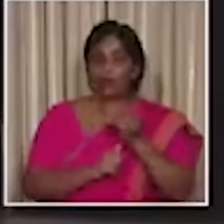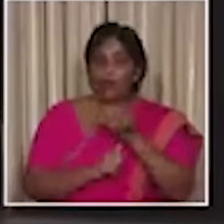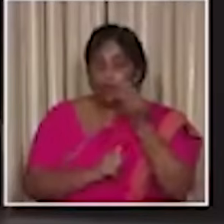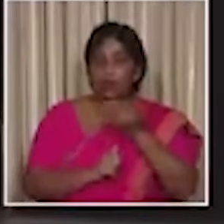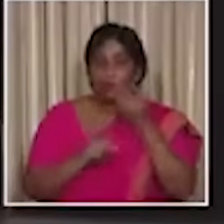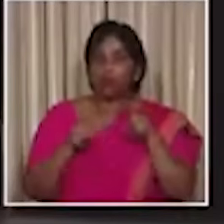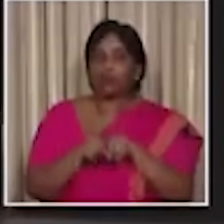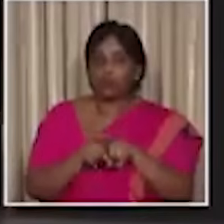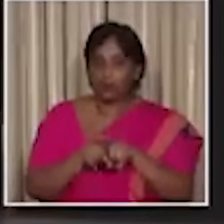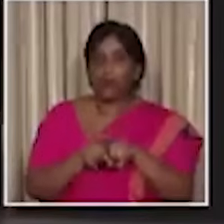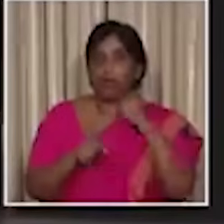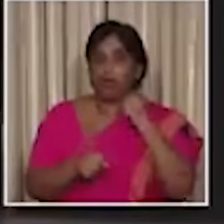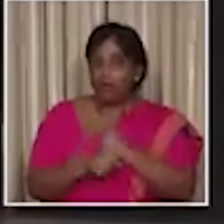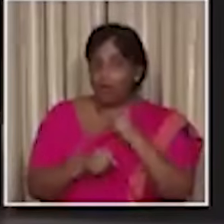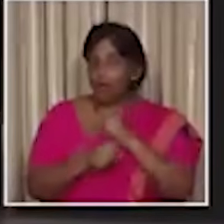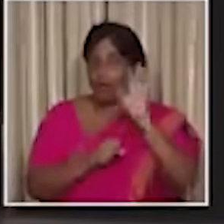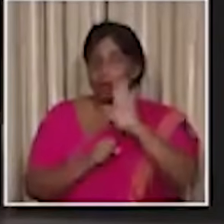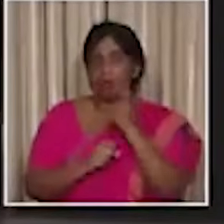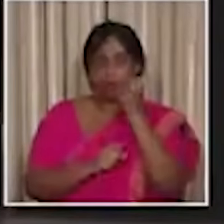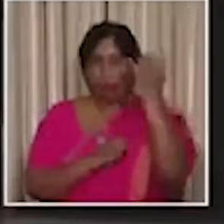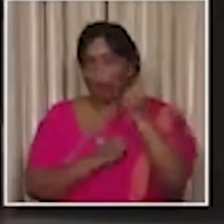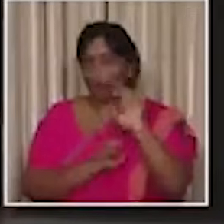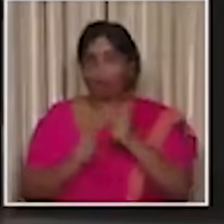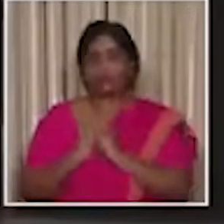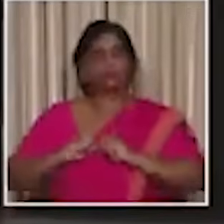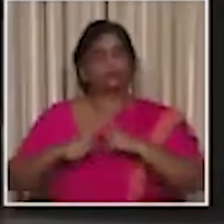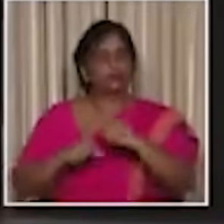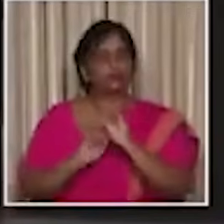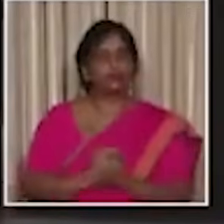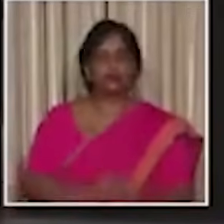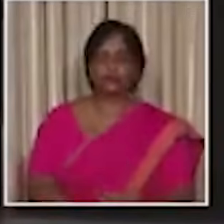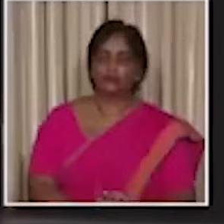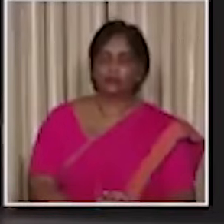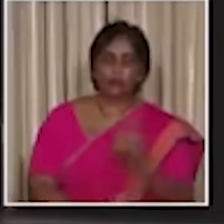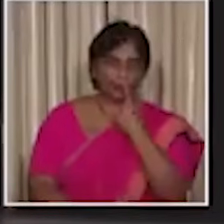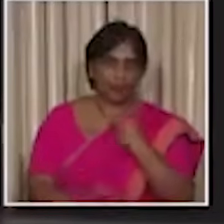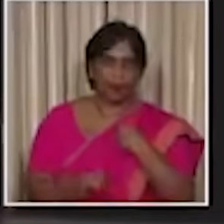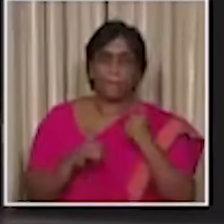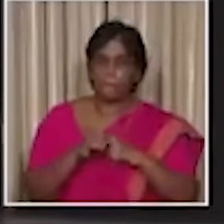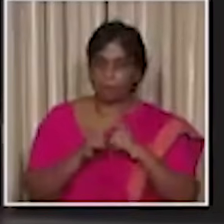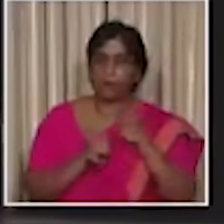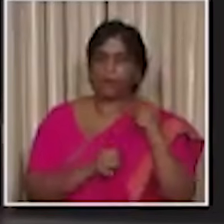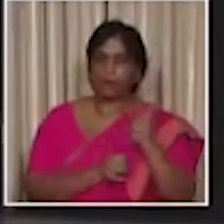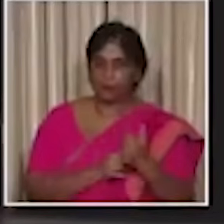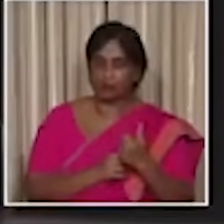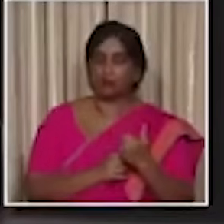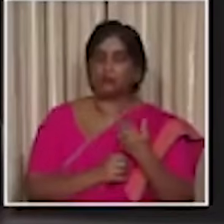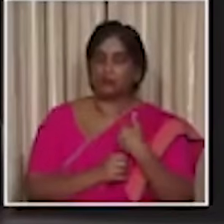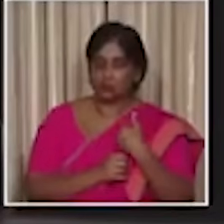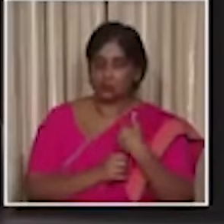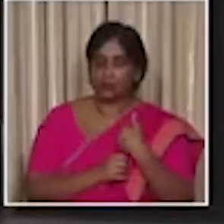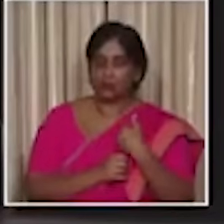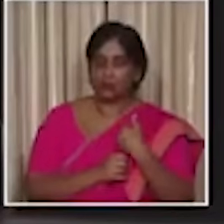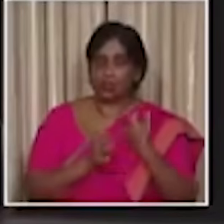විදියට මේක ආණ්ඩුවෙන් නැතුව රුපියලක්වත් මේක කරගෙන යනවා. ඉතින් ඔබතුමා අහපු ප්‍රශ්න ටික වැදගත්. මම තව ප්‍රශ්න